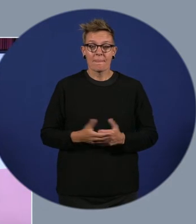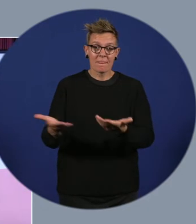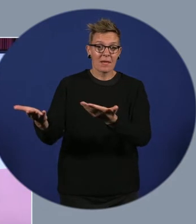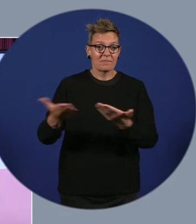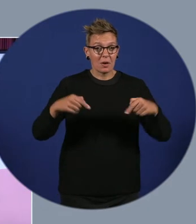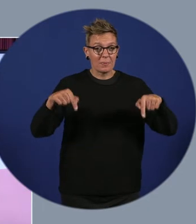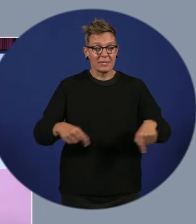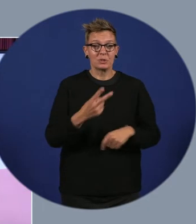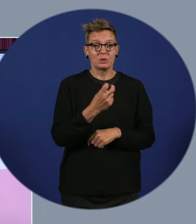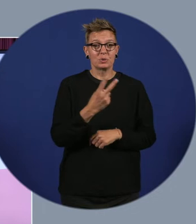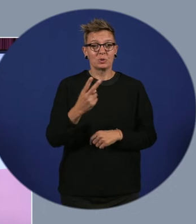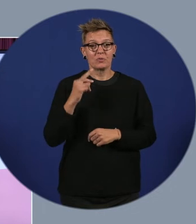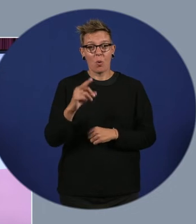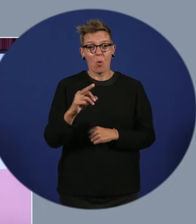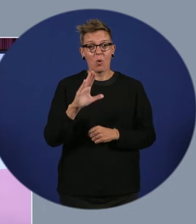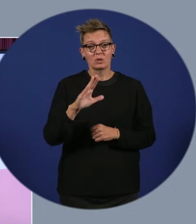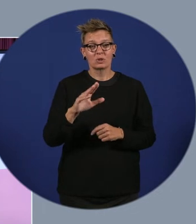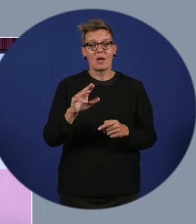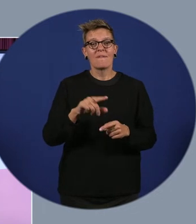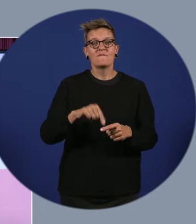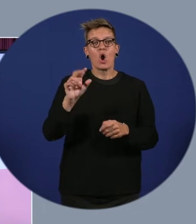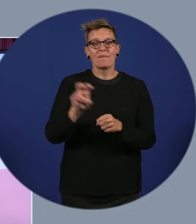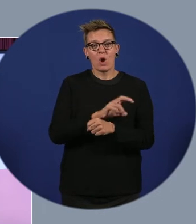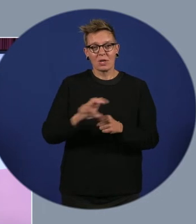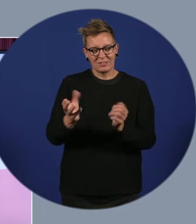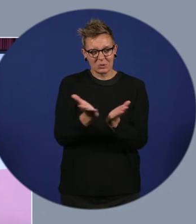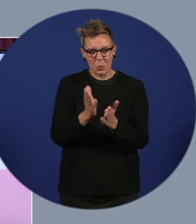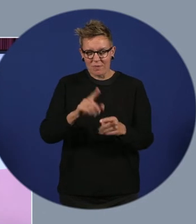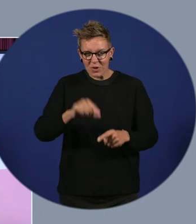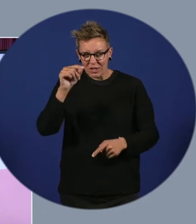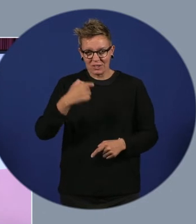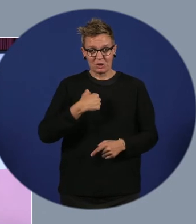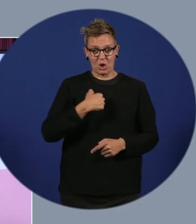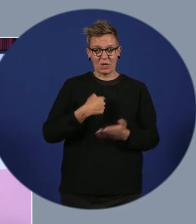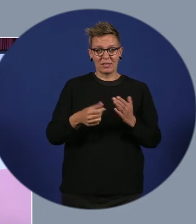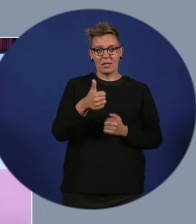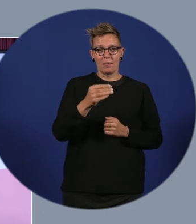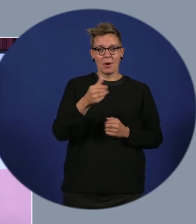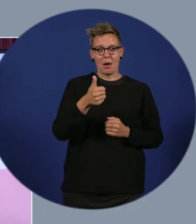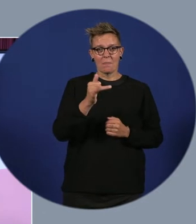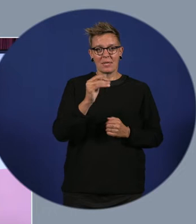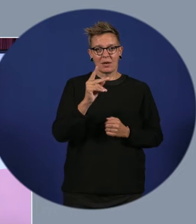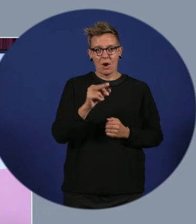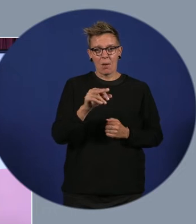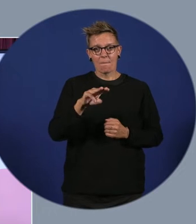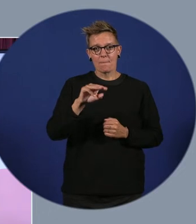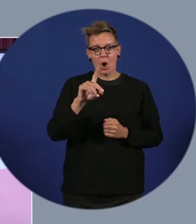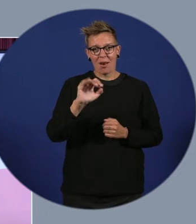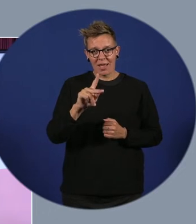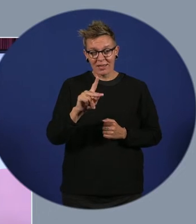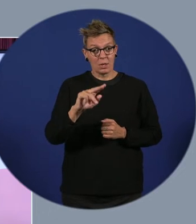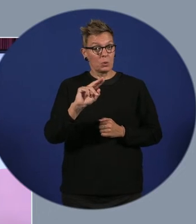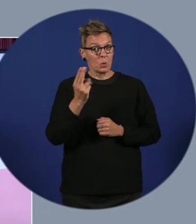Välkomna till 2022 års valvaka av skolvalet. Mitt namn är Babike Malik och under denna sändning